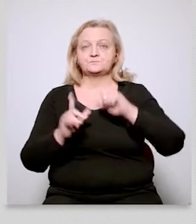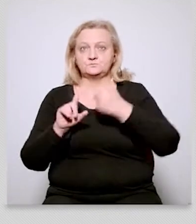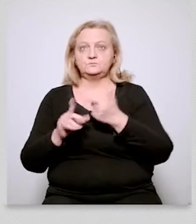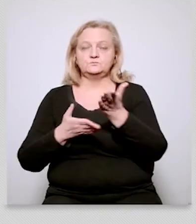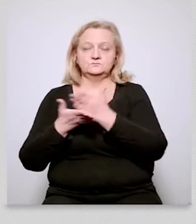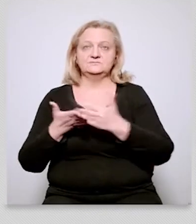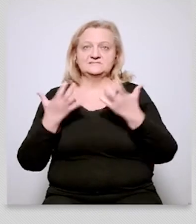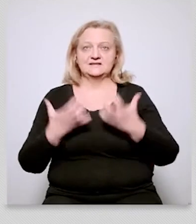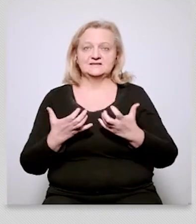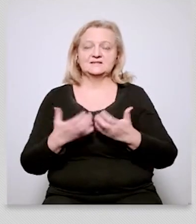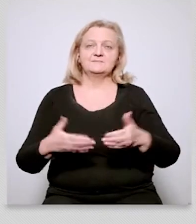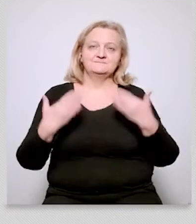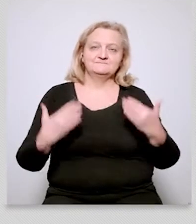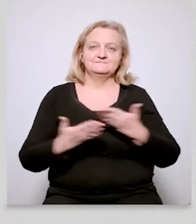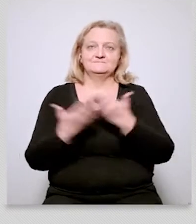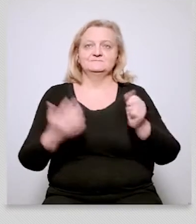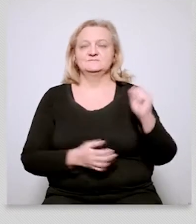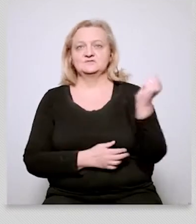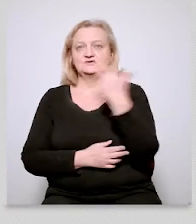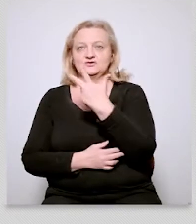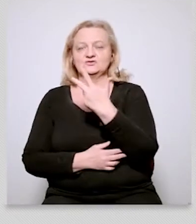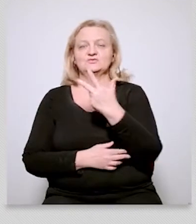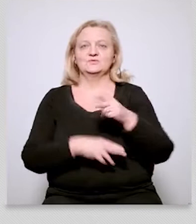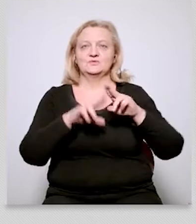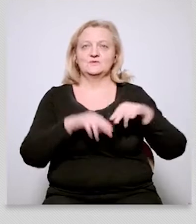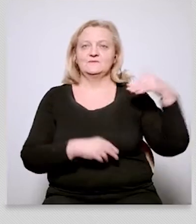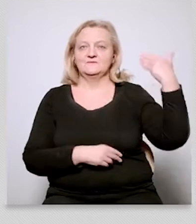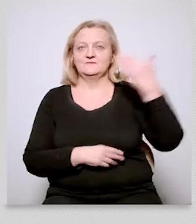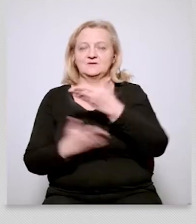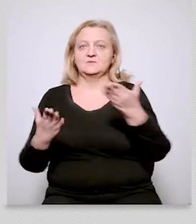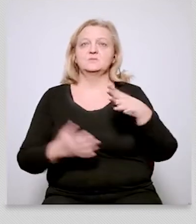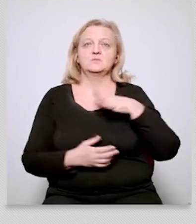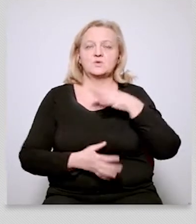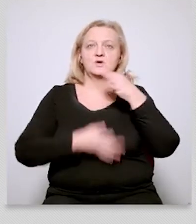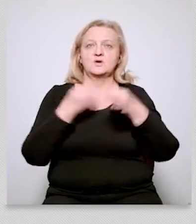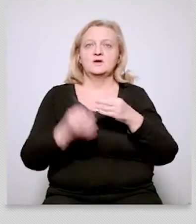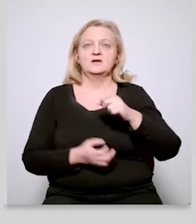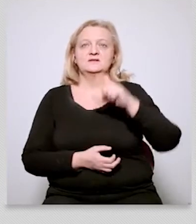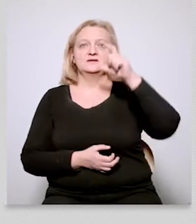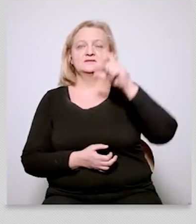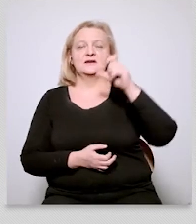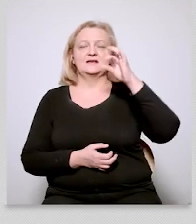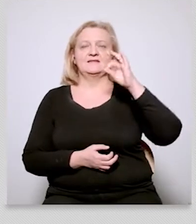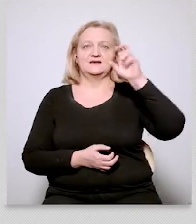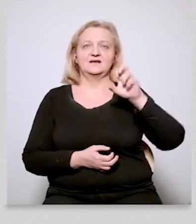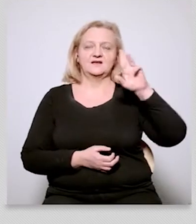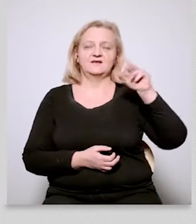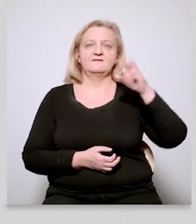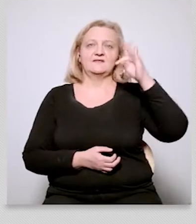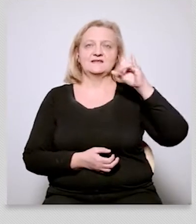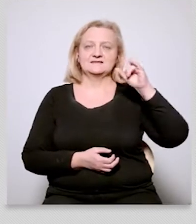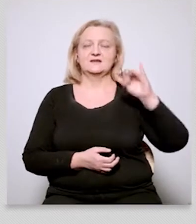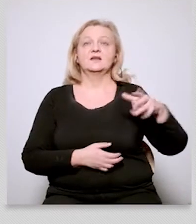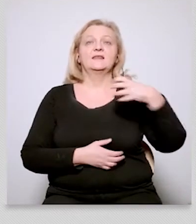i chciałbym serdecznie powitać troje pozostałych mówców. Wspomniałem już o Katrin Fieski, dyrektor